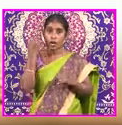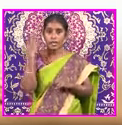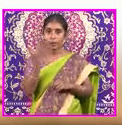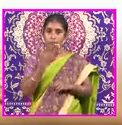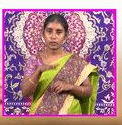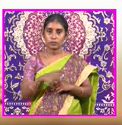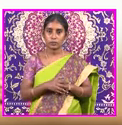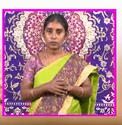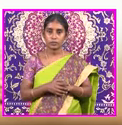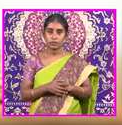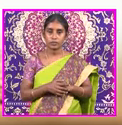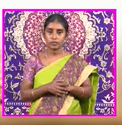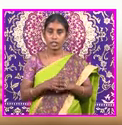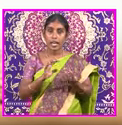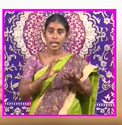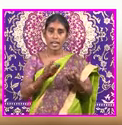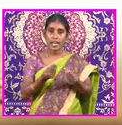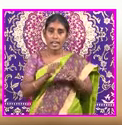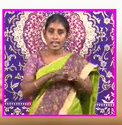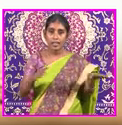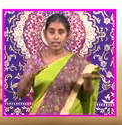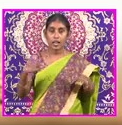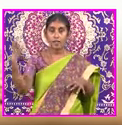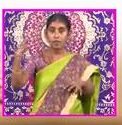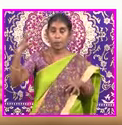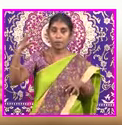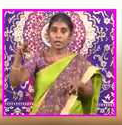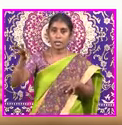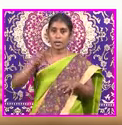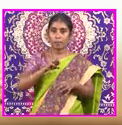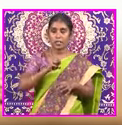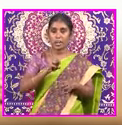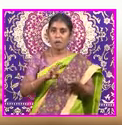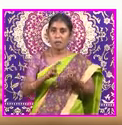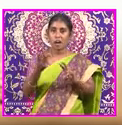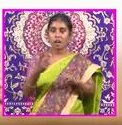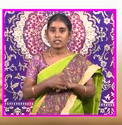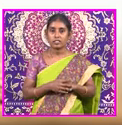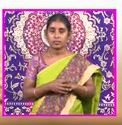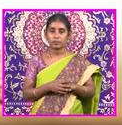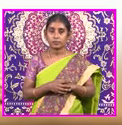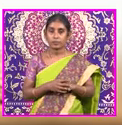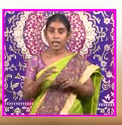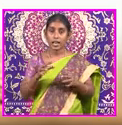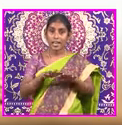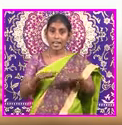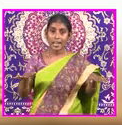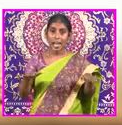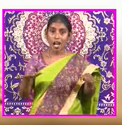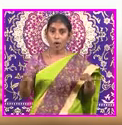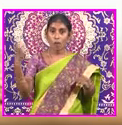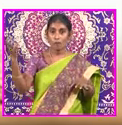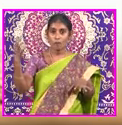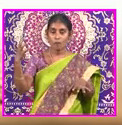மாறுபடுகிறது. நிலமானது விரைவாக வெப்பநிலையை எடுத்து ஈர்க்குது, அதே போல் நீரானது மெதுவாக சூடேறும்.